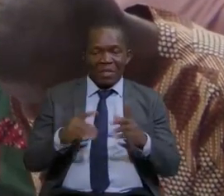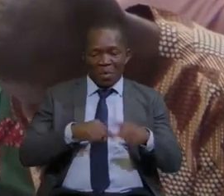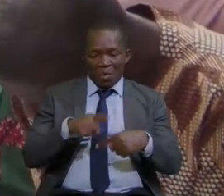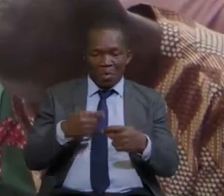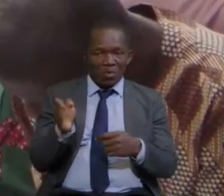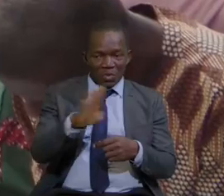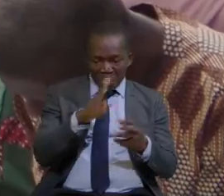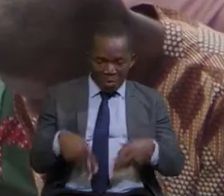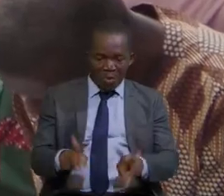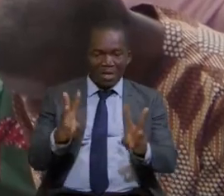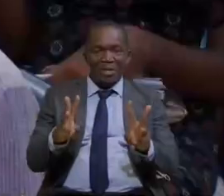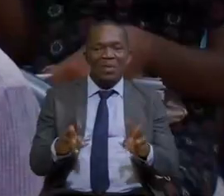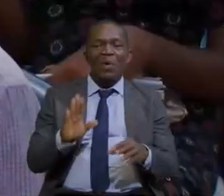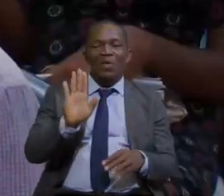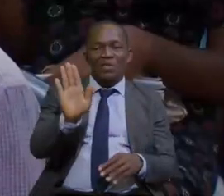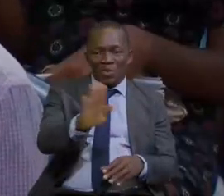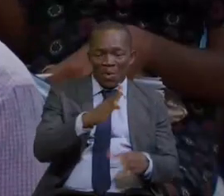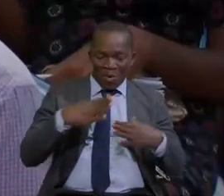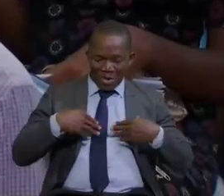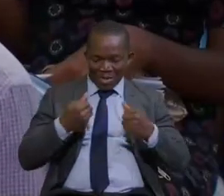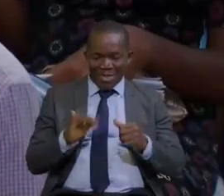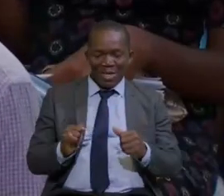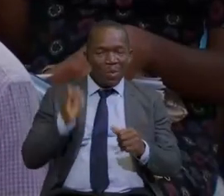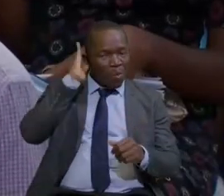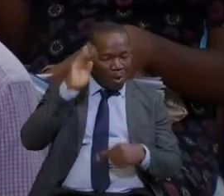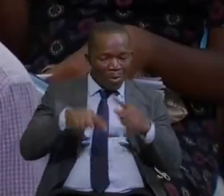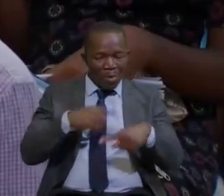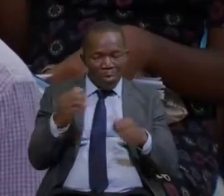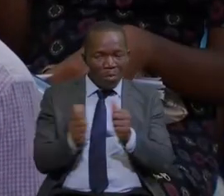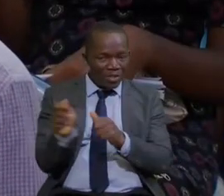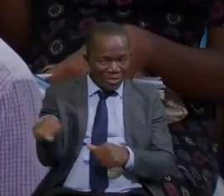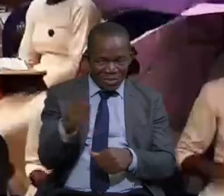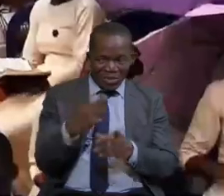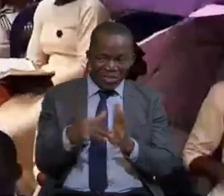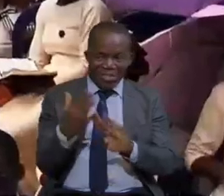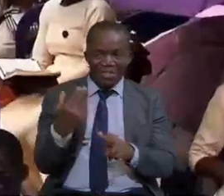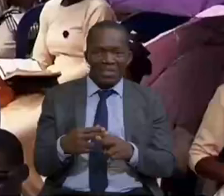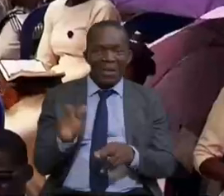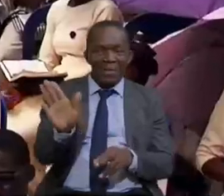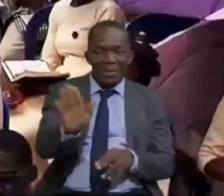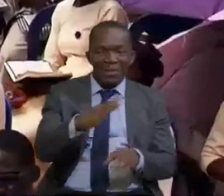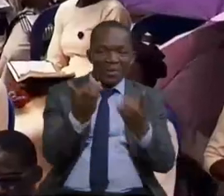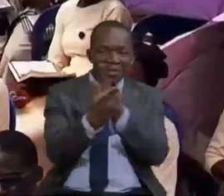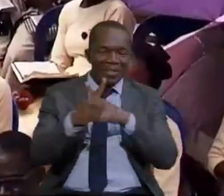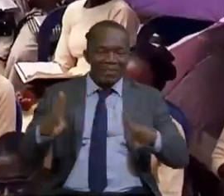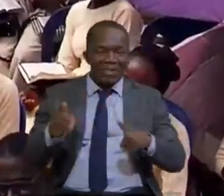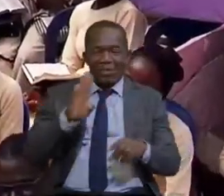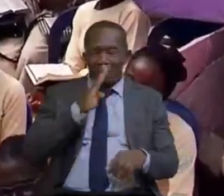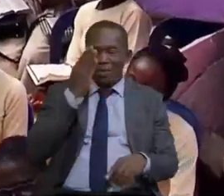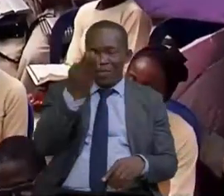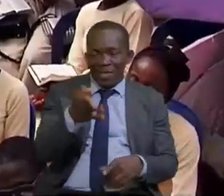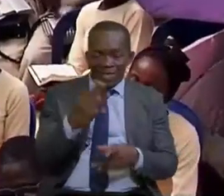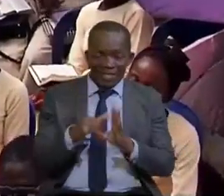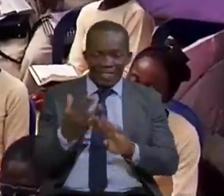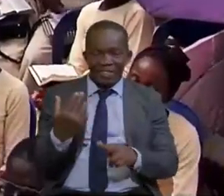ta guérison ira avec toi, ta délivrance ira avec toi. La puissance de Christ,